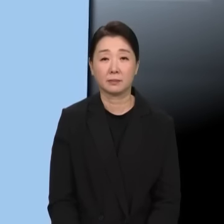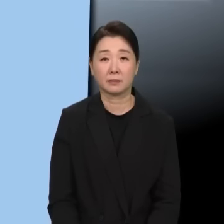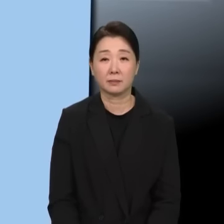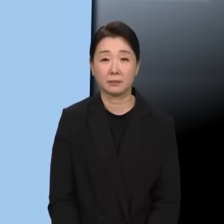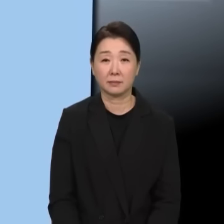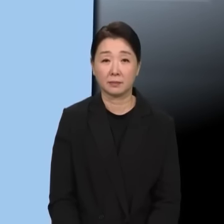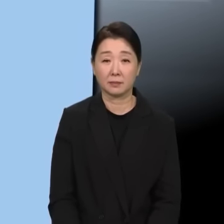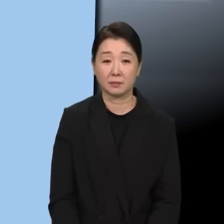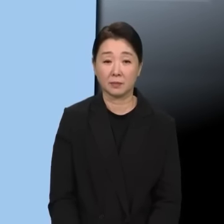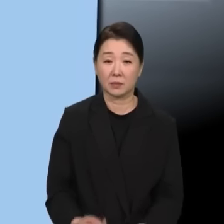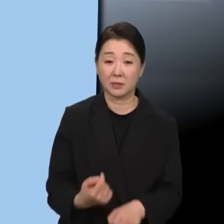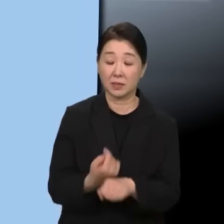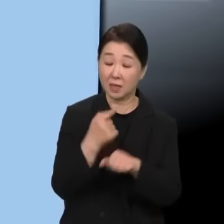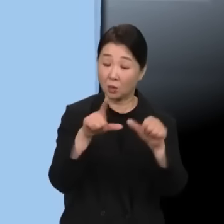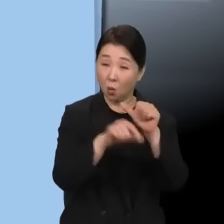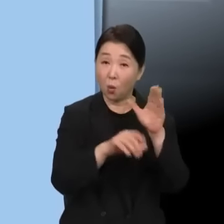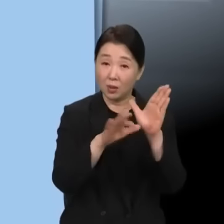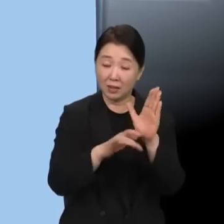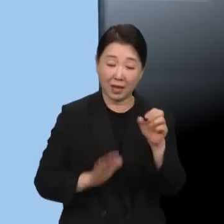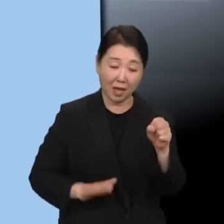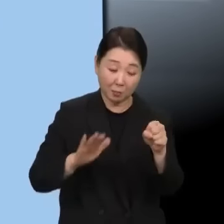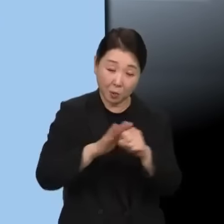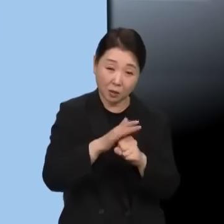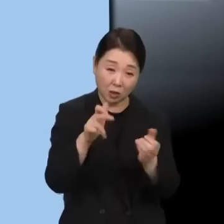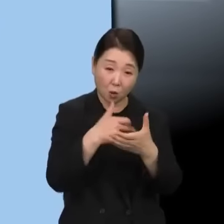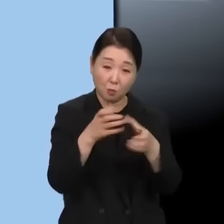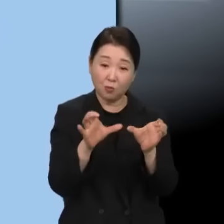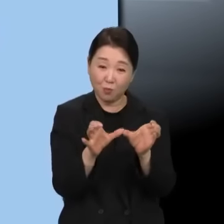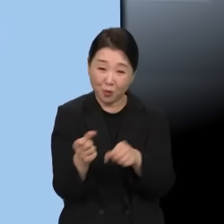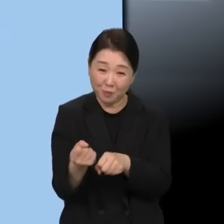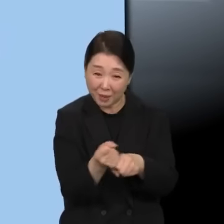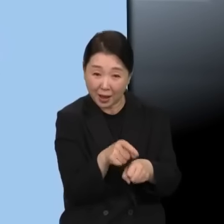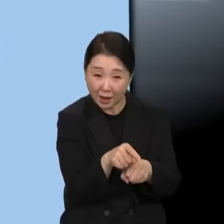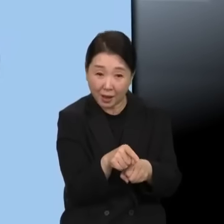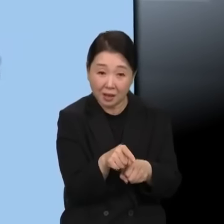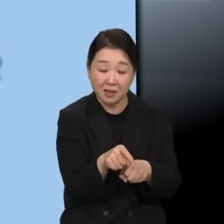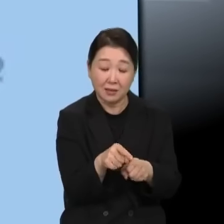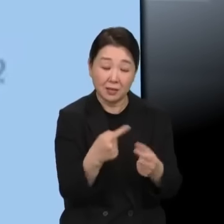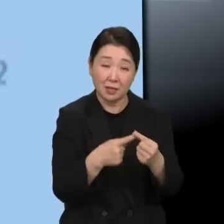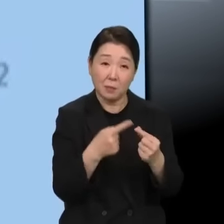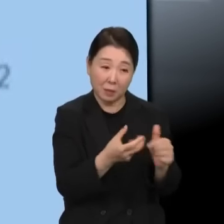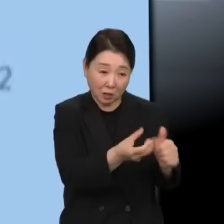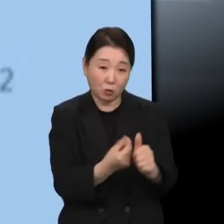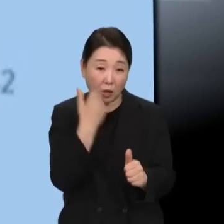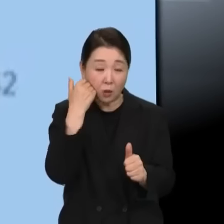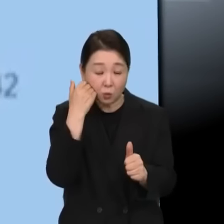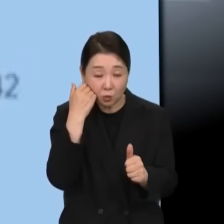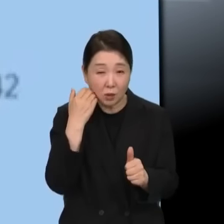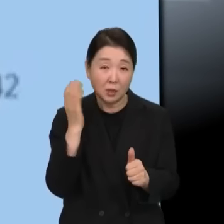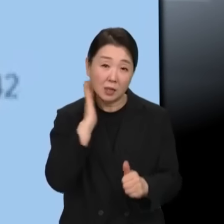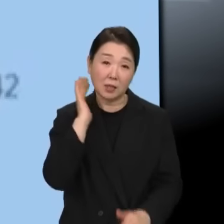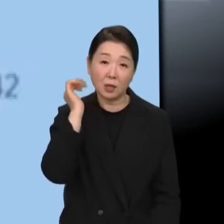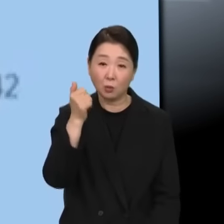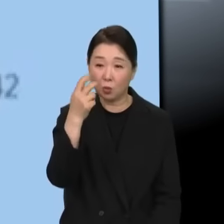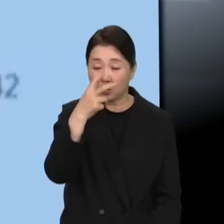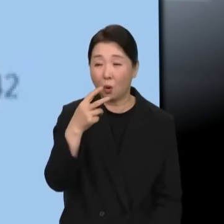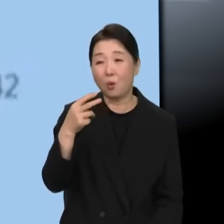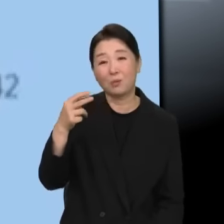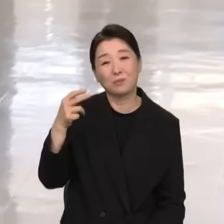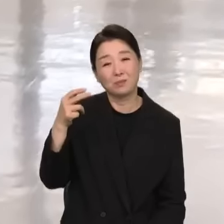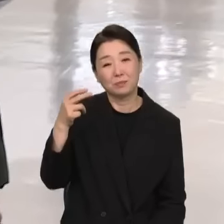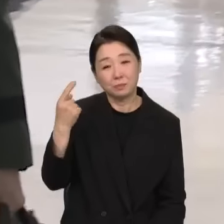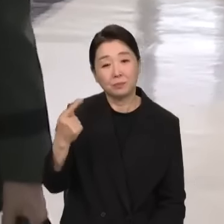지난해 5월 해병대 골프 모임 카톡방에서 1사단의 초대를 전한 사람은 대통령 경호처 출신 송모